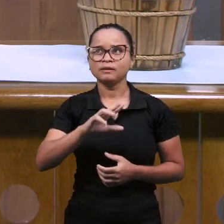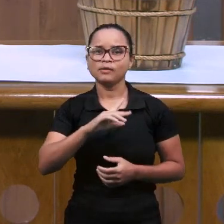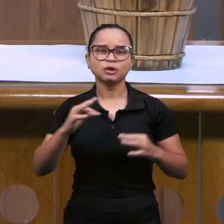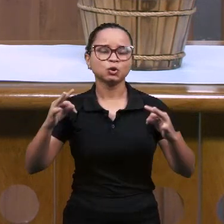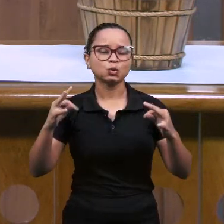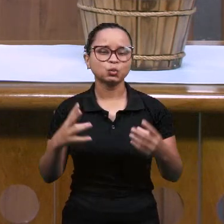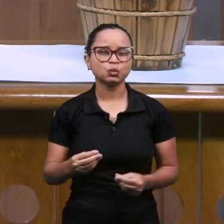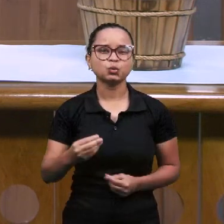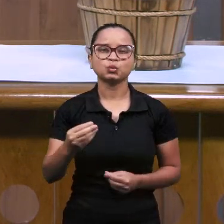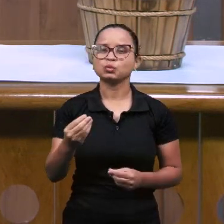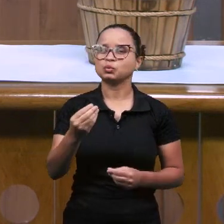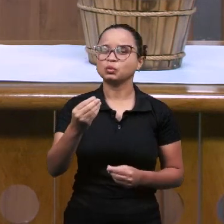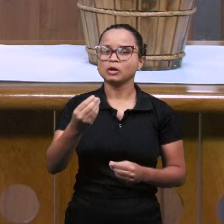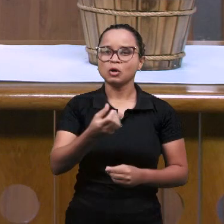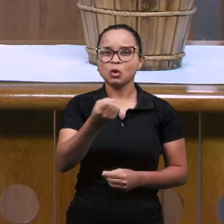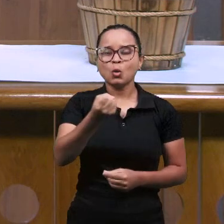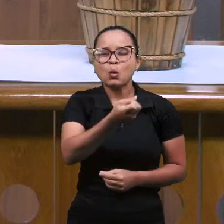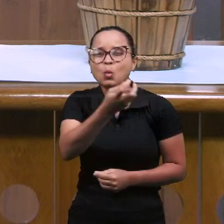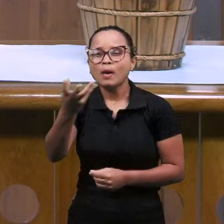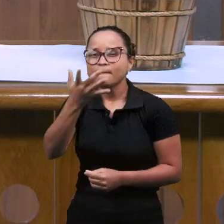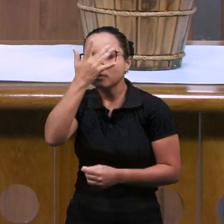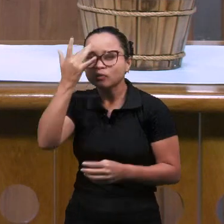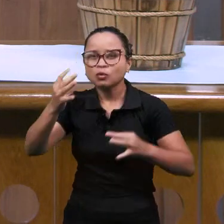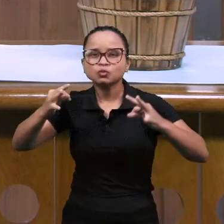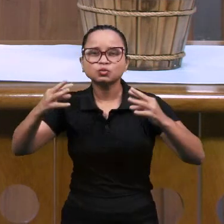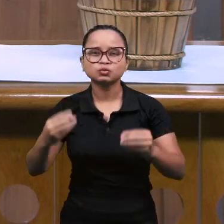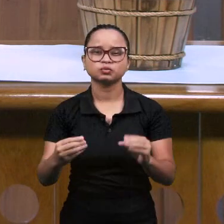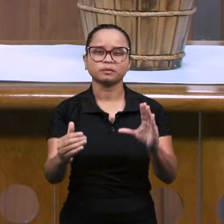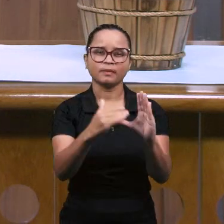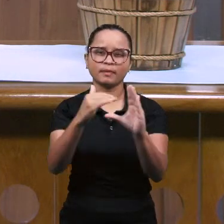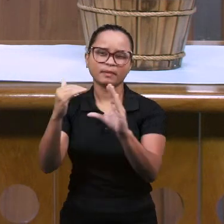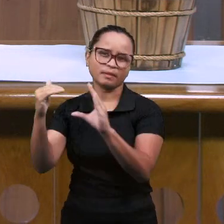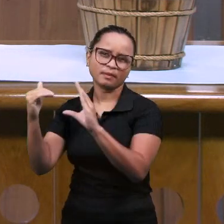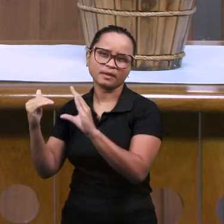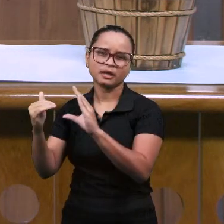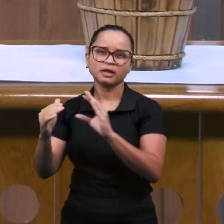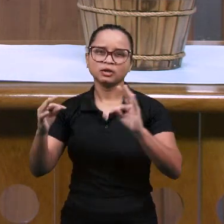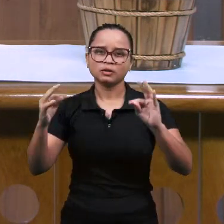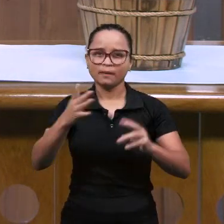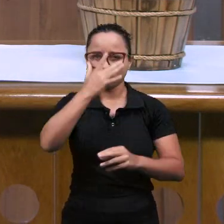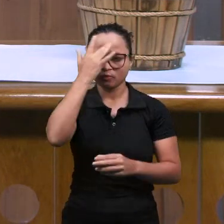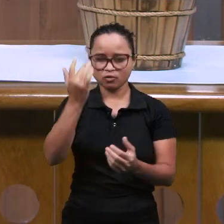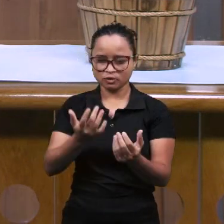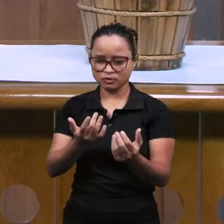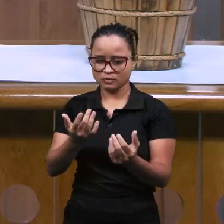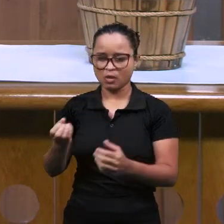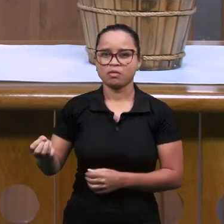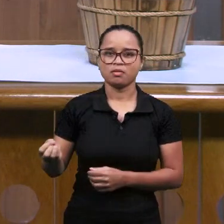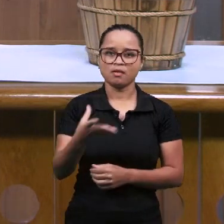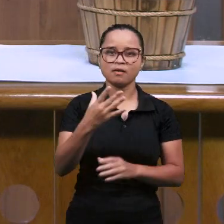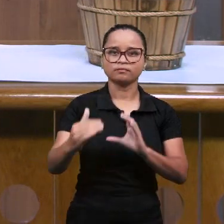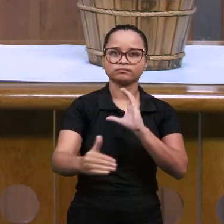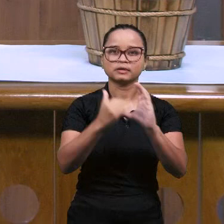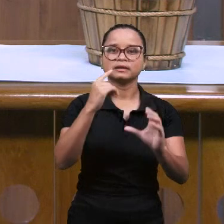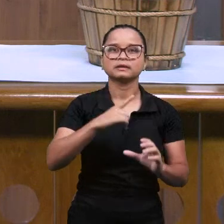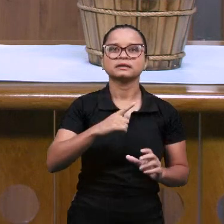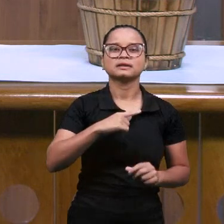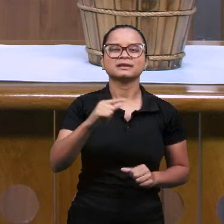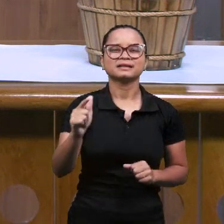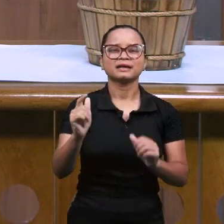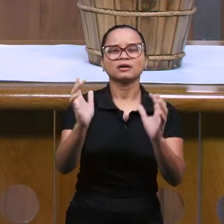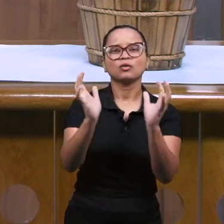nombre de tous les participants, les nouveaux qui arrivent. Donc, la fois dernière, il y a eu un